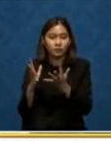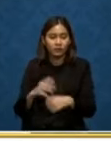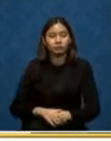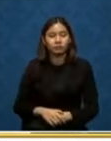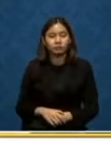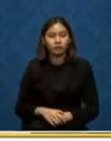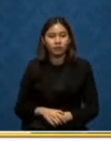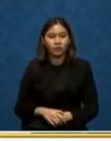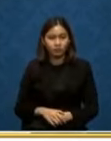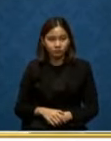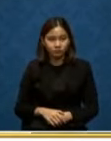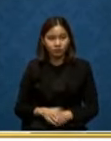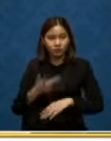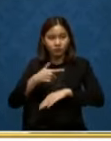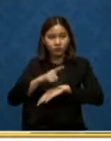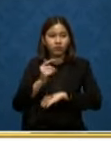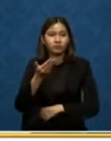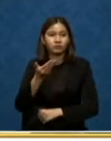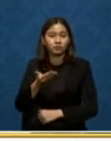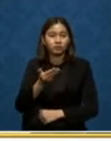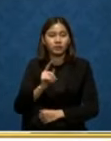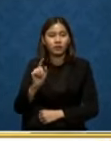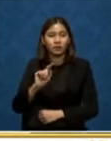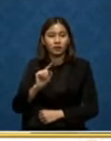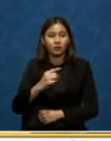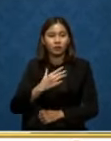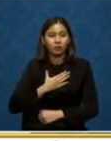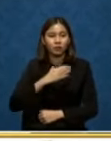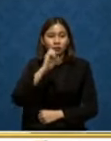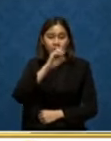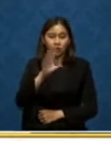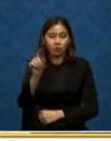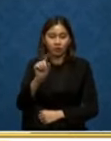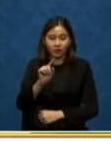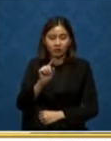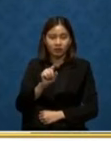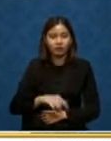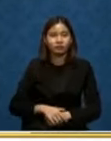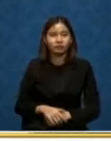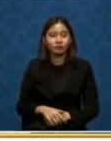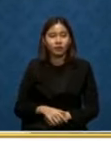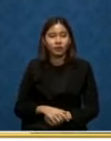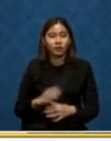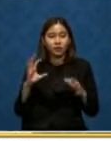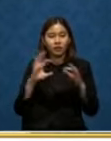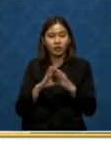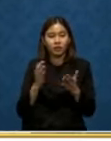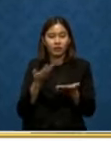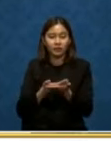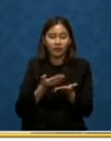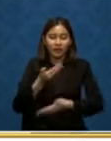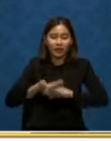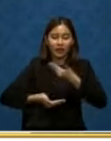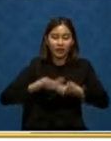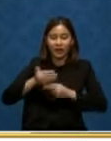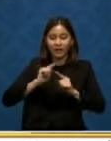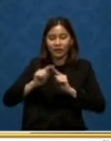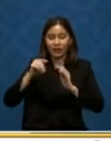แล้วพี่น้องท่านประธานที่เคารพครับผมเองผมบอกว่าจริงๆแล้วในเรื่องราคาผลผลิตตกต่ำ